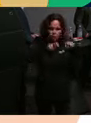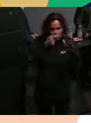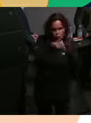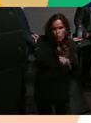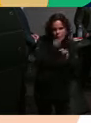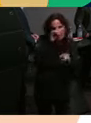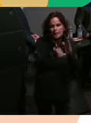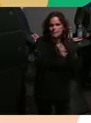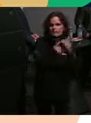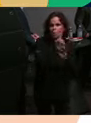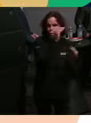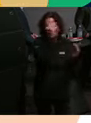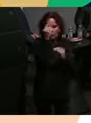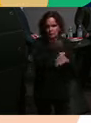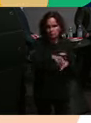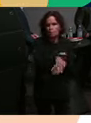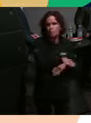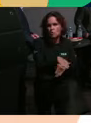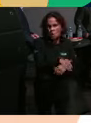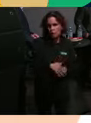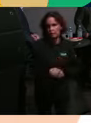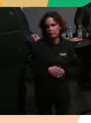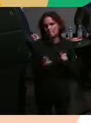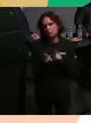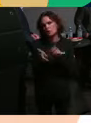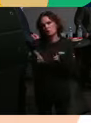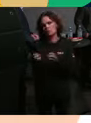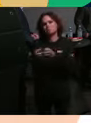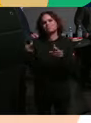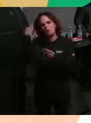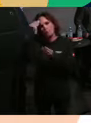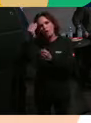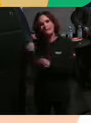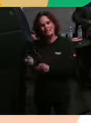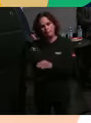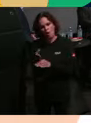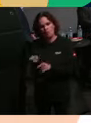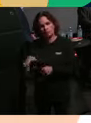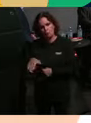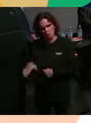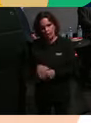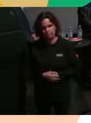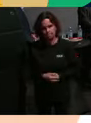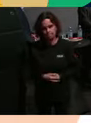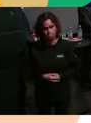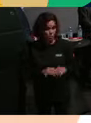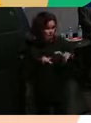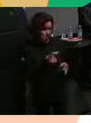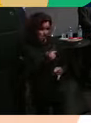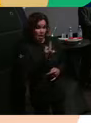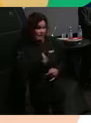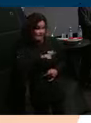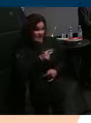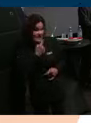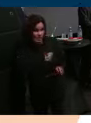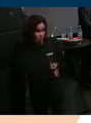beste utdanningen som er å få på det området, og vi er nødt til også å skalere opp utdanningen på det området. Ja, og det er jo ikke bare vi som sier det her.